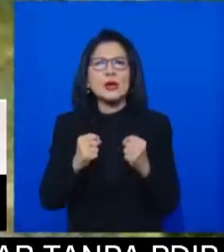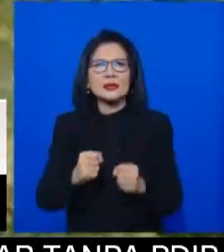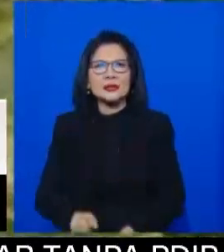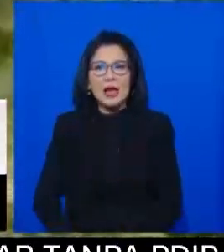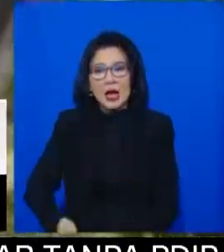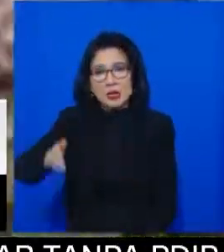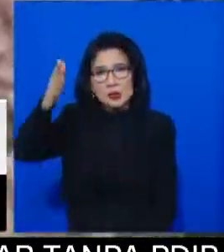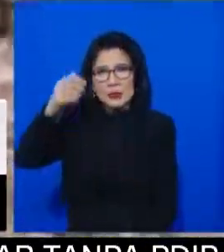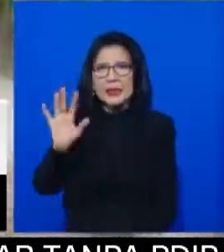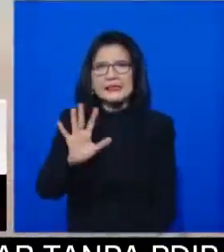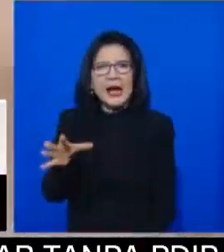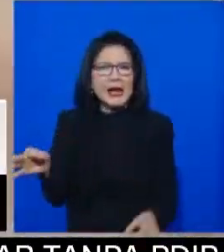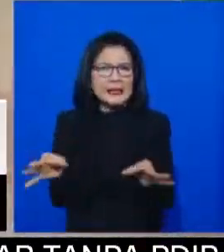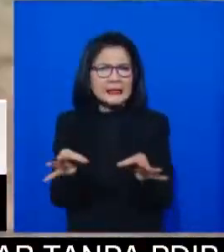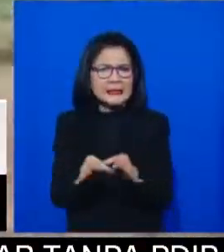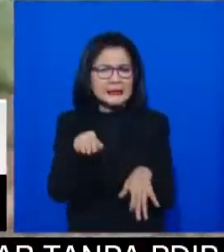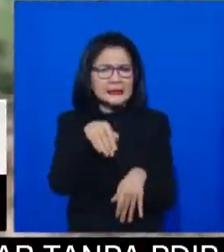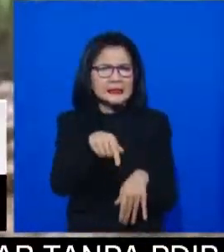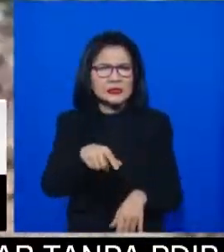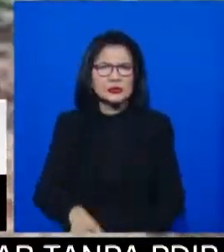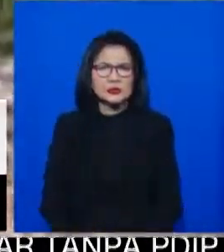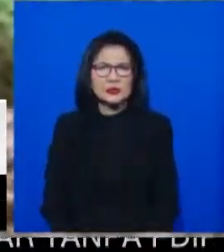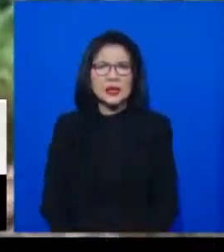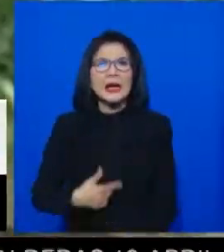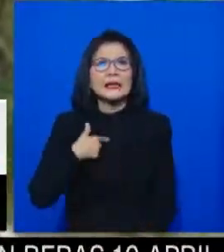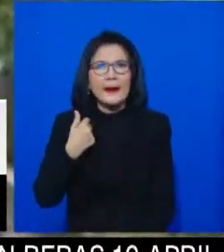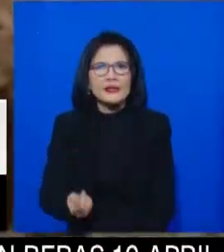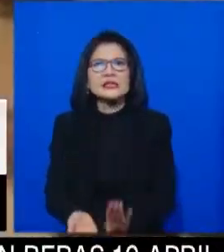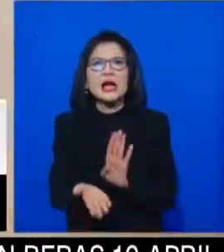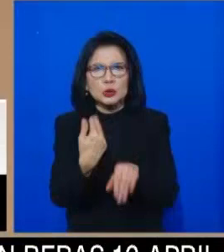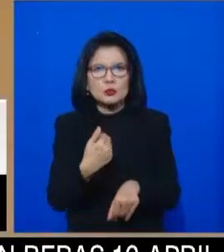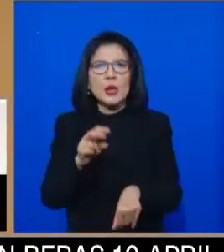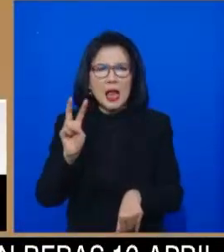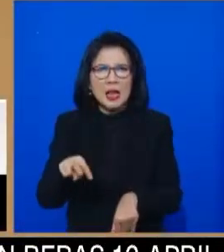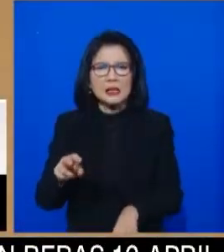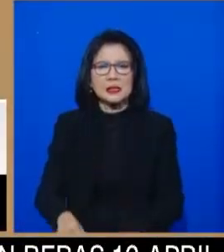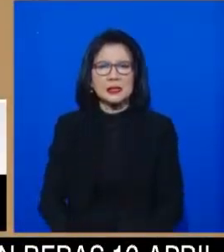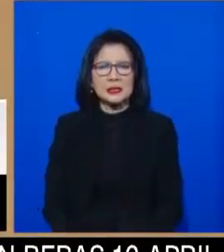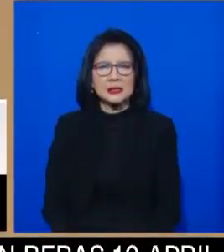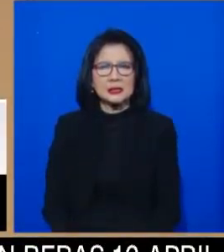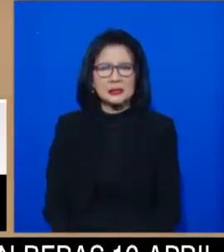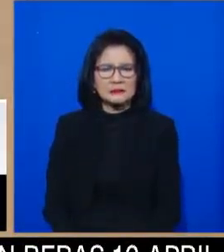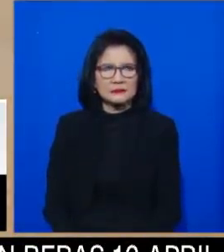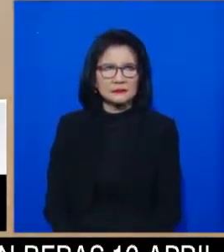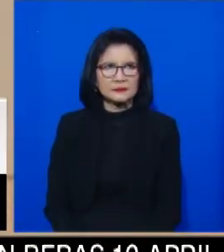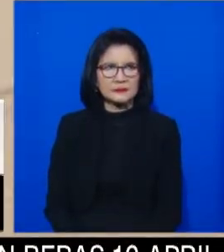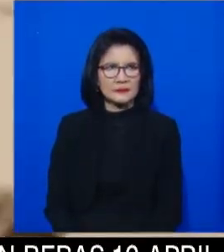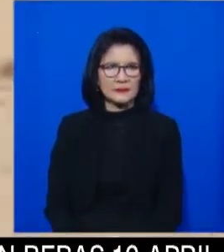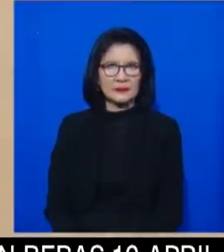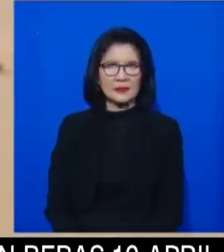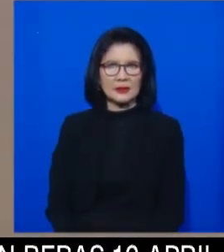pun diimbau menjauhi lokasi kejadian karena dikhawatirkan akan terjadi longsor susulan.